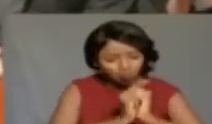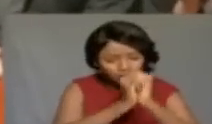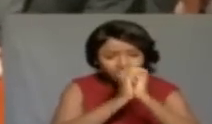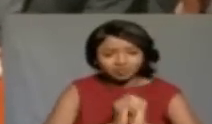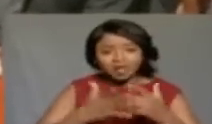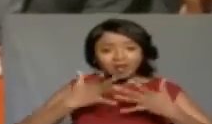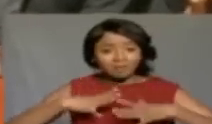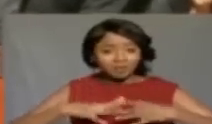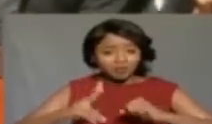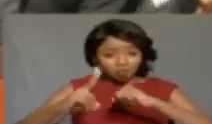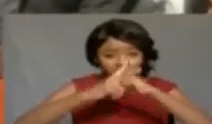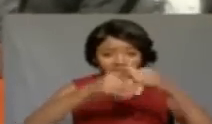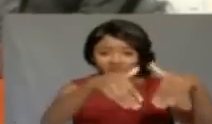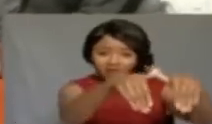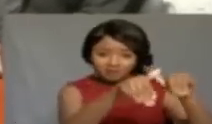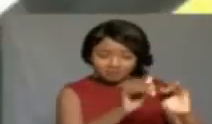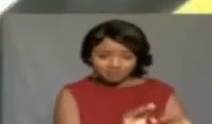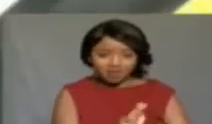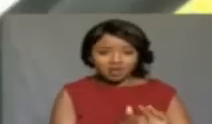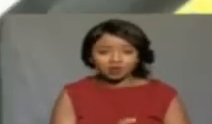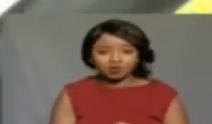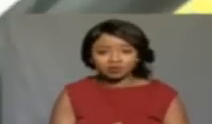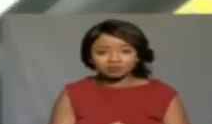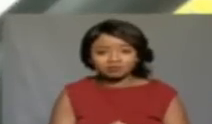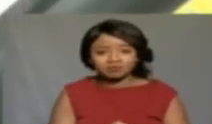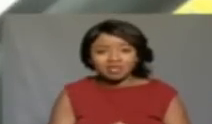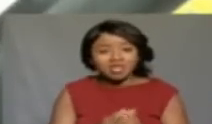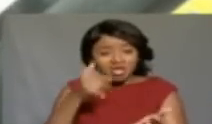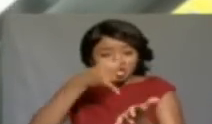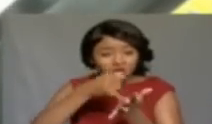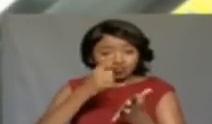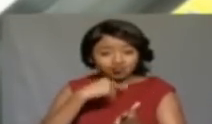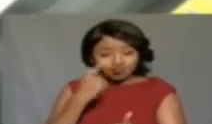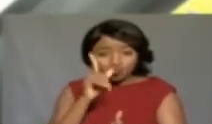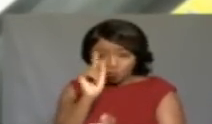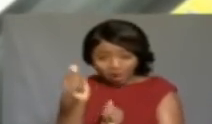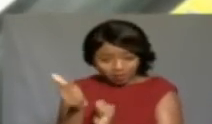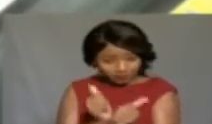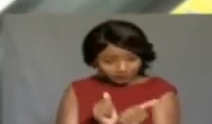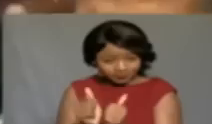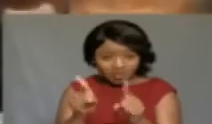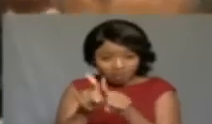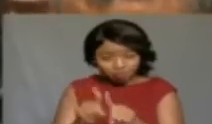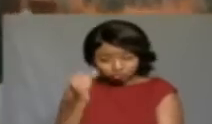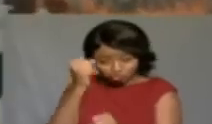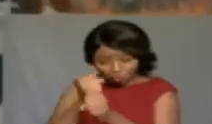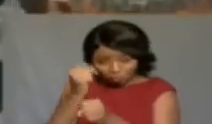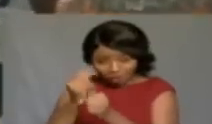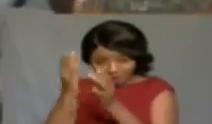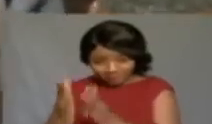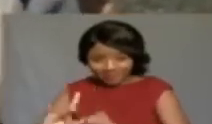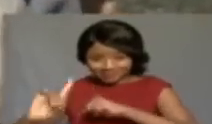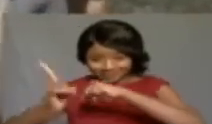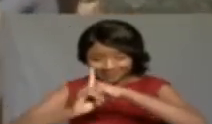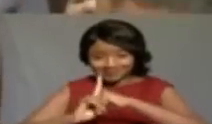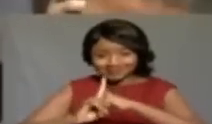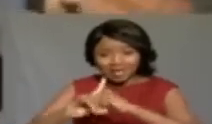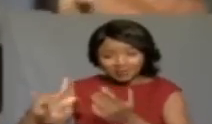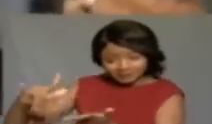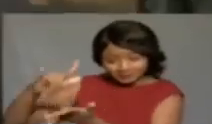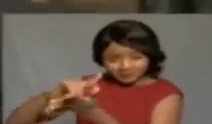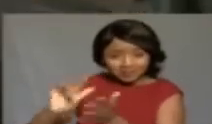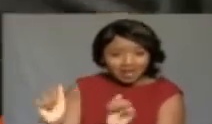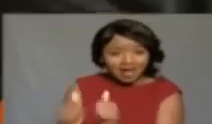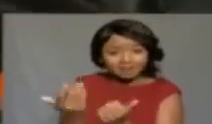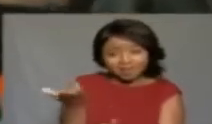watu saba. Miongoni mwao rubani mmoja na wafanyakazi wengine sita wa ndege iliyoanguka wiki jana. Majonzi